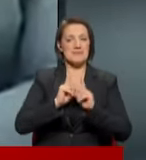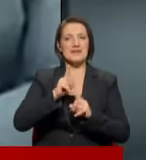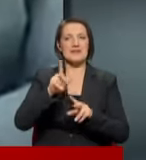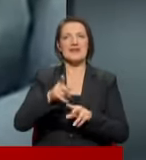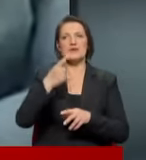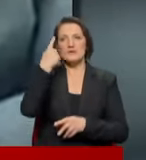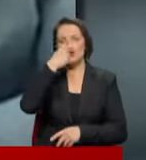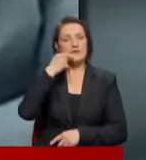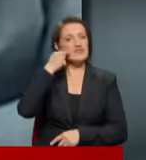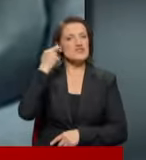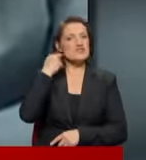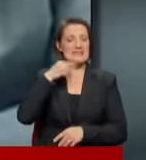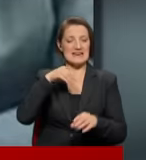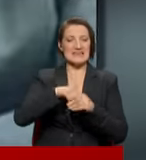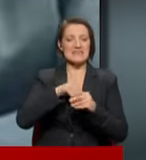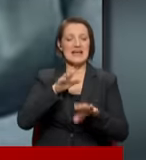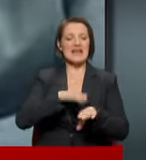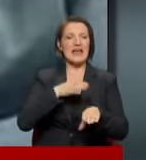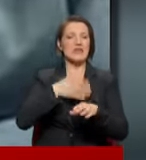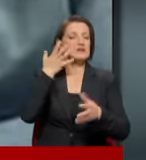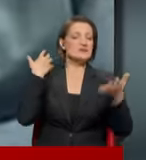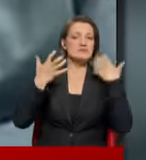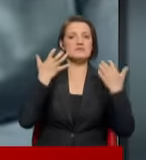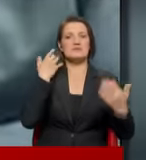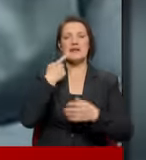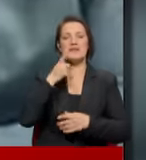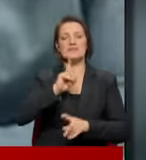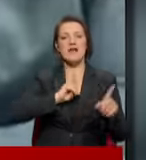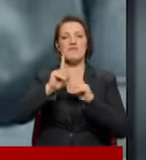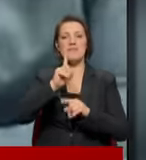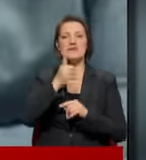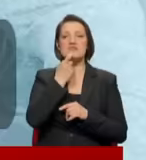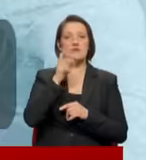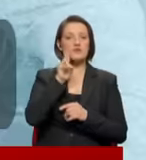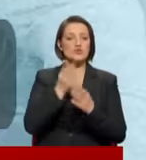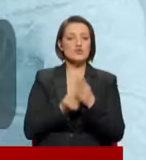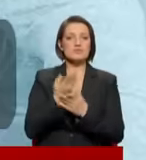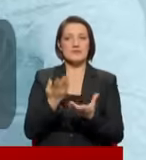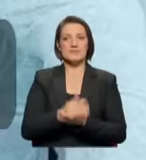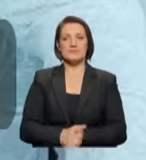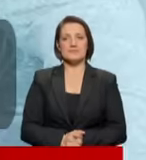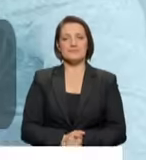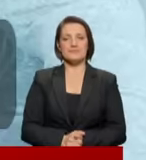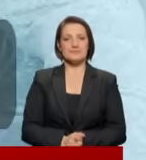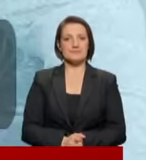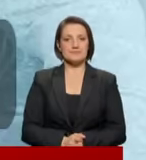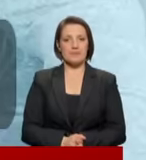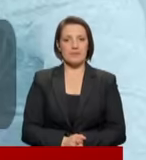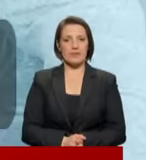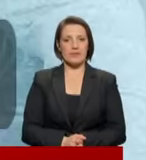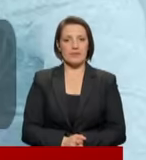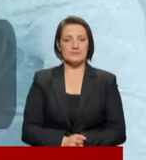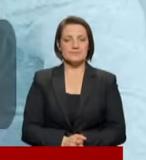Akbaş'ın yüzündeki çizikler için kediler yaptı dedi. Dava bir yıldır sonuçlanmadı. Bayramın mübarek olsun kuzum. Güzel